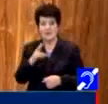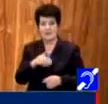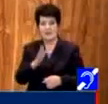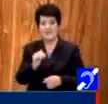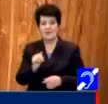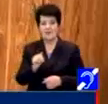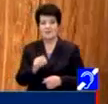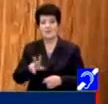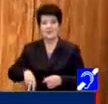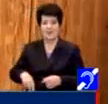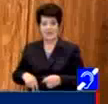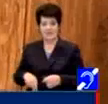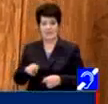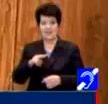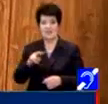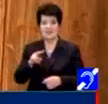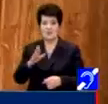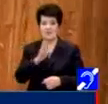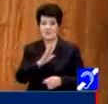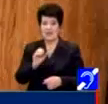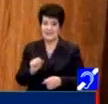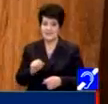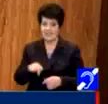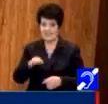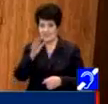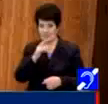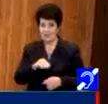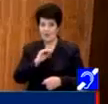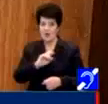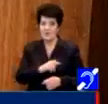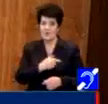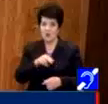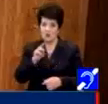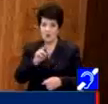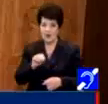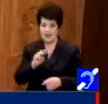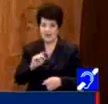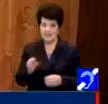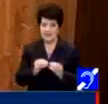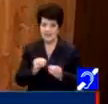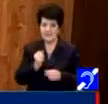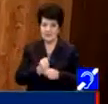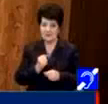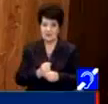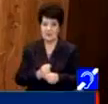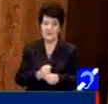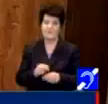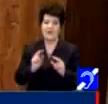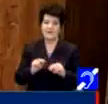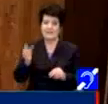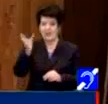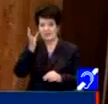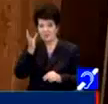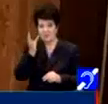Vacarciuc, directoarea liceului Vasile Alexandri din Chișinău, doctorandă cu autoare a zeci de lucrări